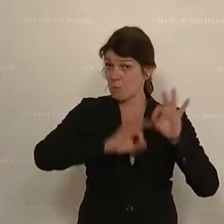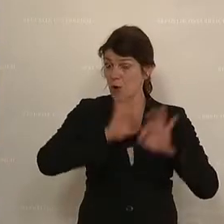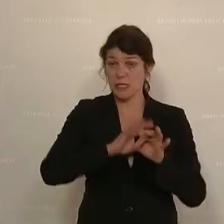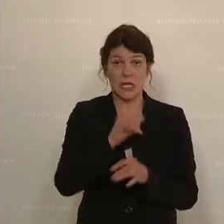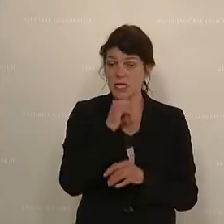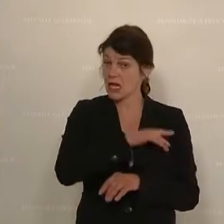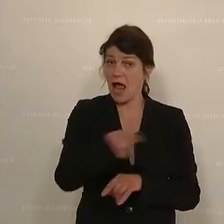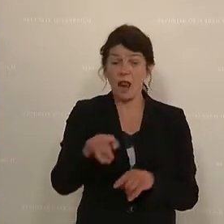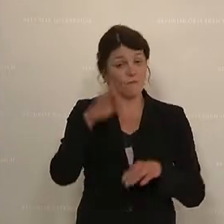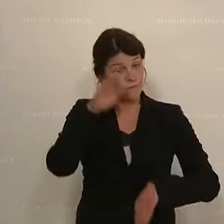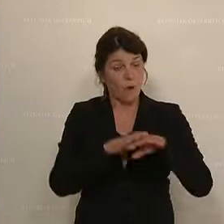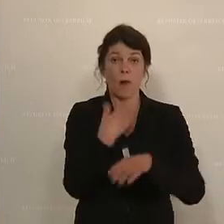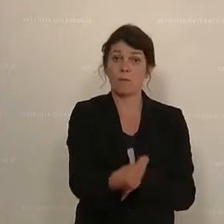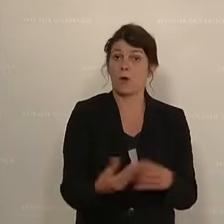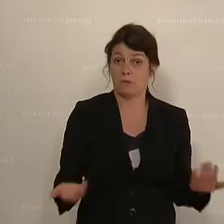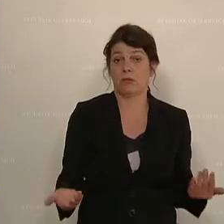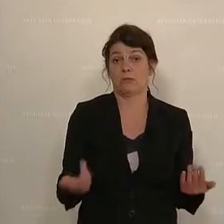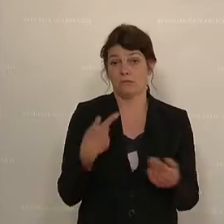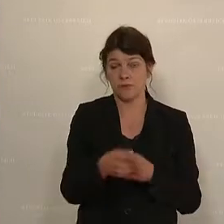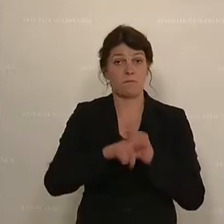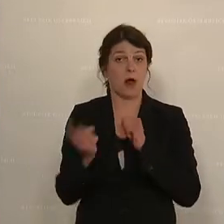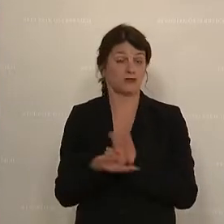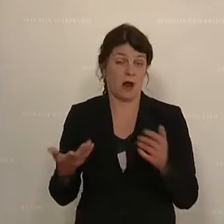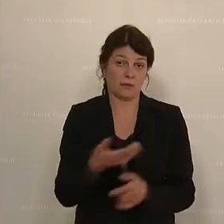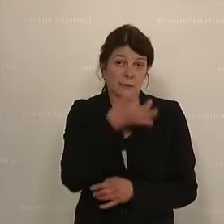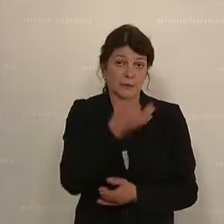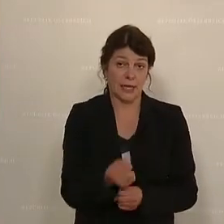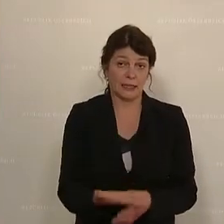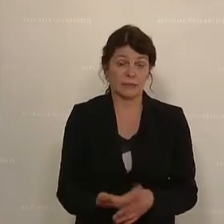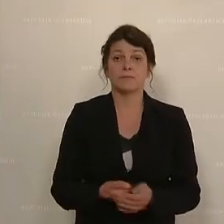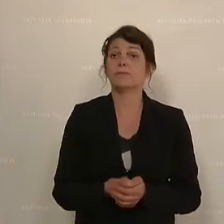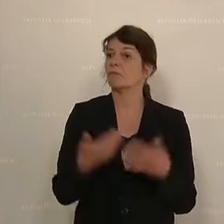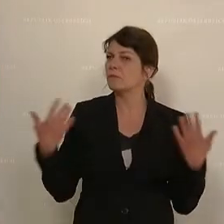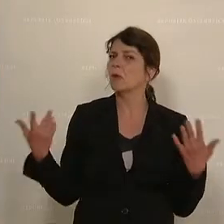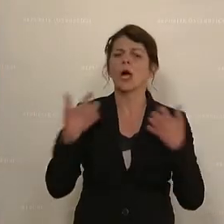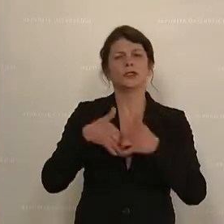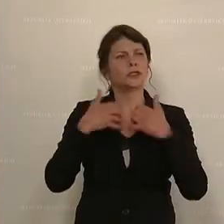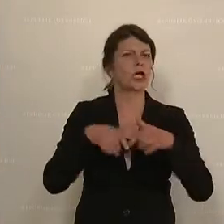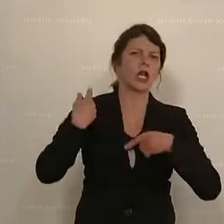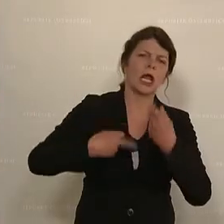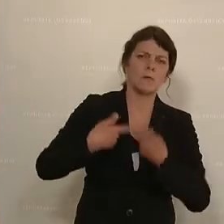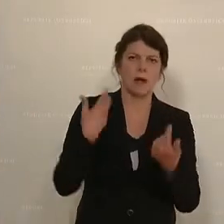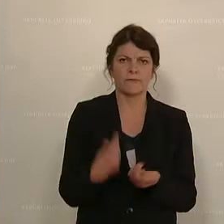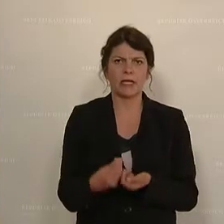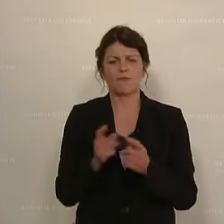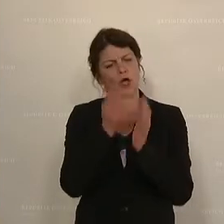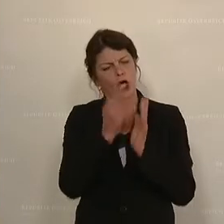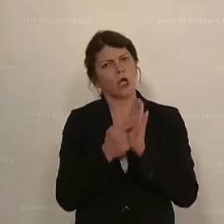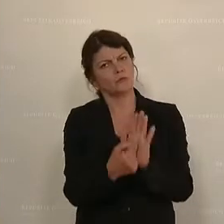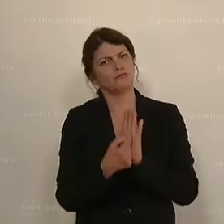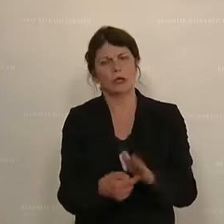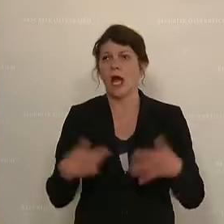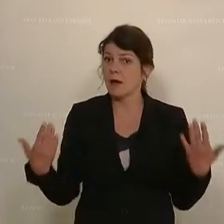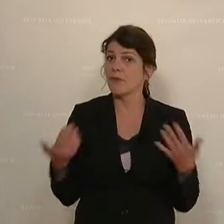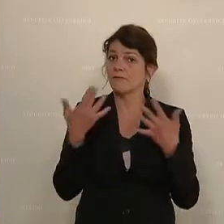in vollem Ausmaß diese Pauschale ausschöpfen können. Sie erzählen immer wieder und stellen Rechnungen an, wie viel